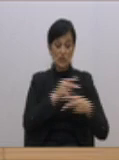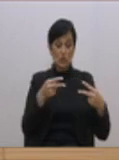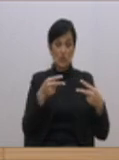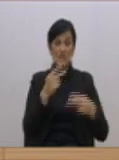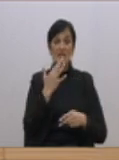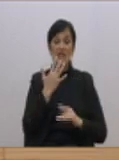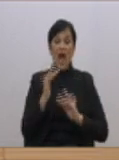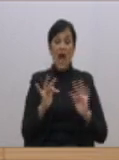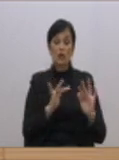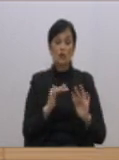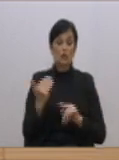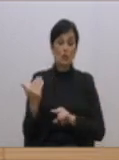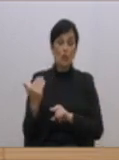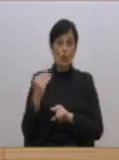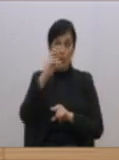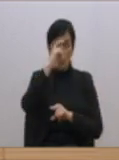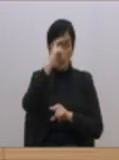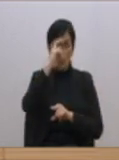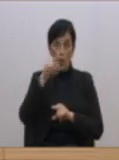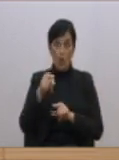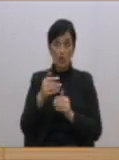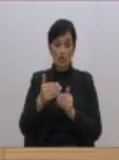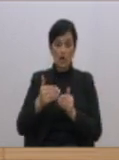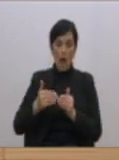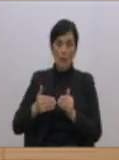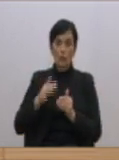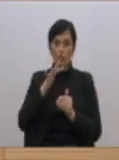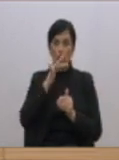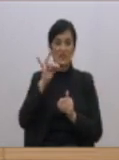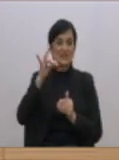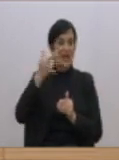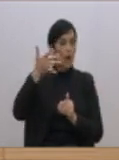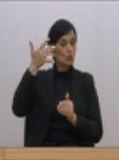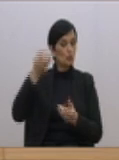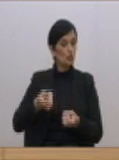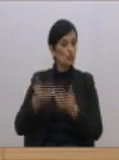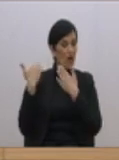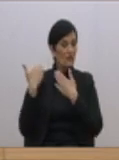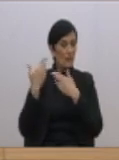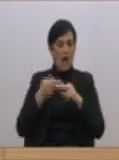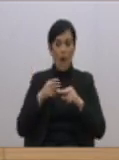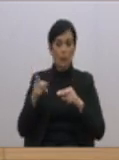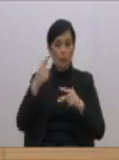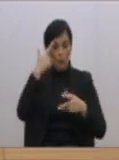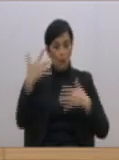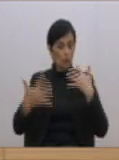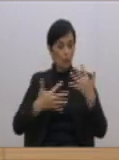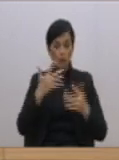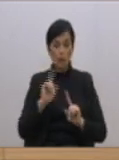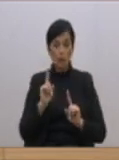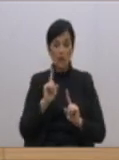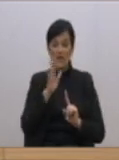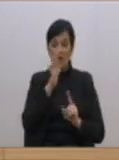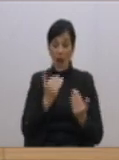ნაციონალური მოძრაობის ხელისუფლებისგან ჩამოშორების დროს ჩავაბარეთ წარსულს. ამიტომ ნუგერევათ, რა დროში